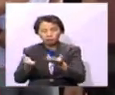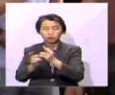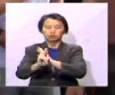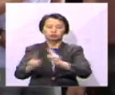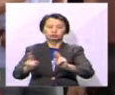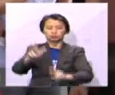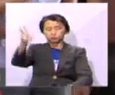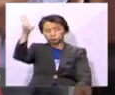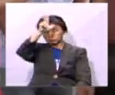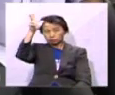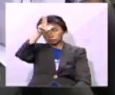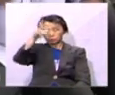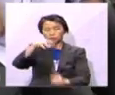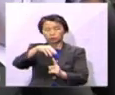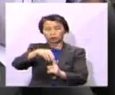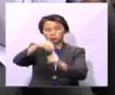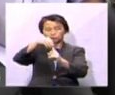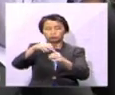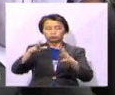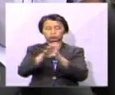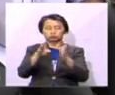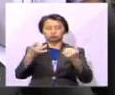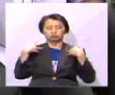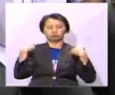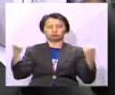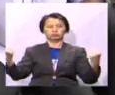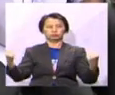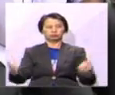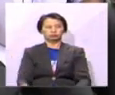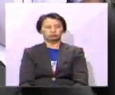disediakan kerajaan, terutama kesihatan.